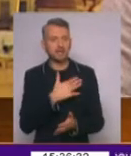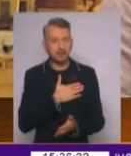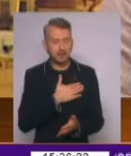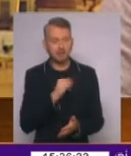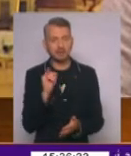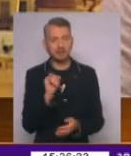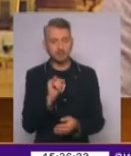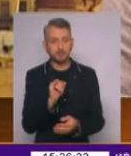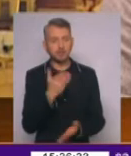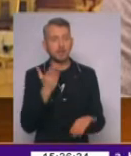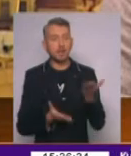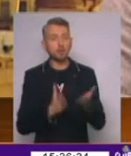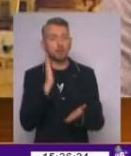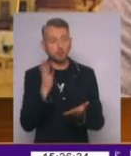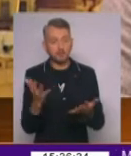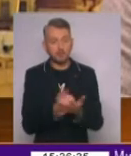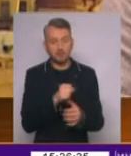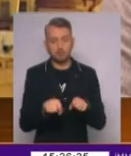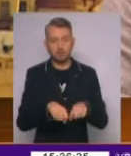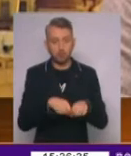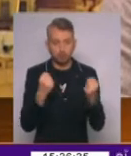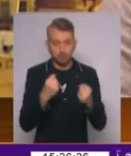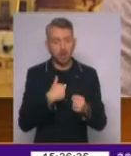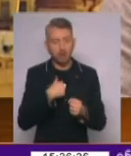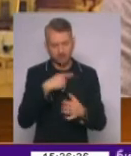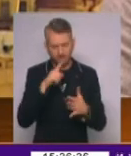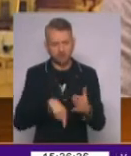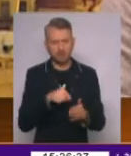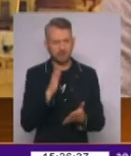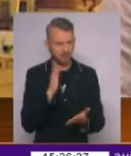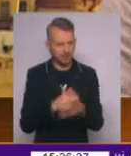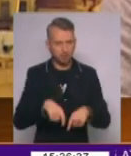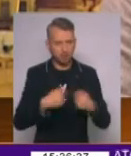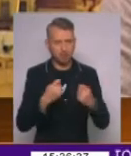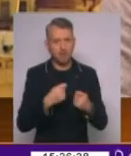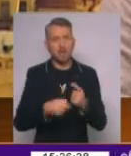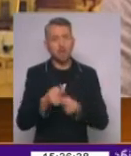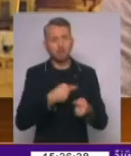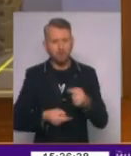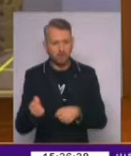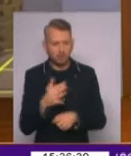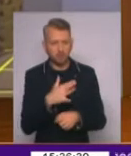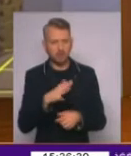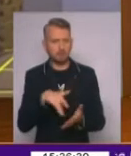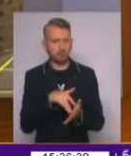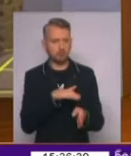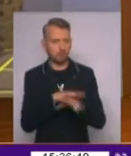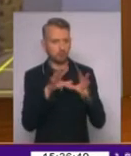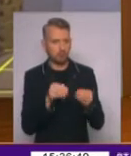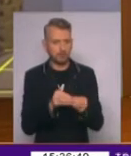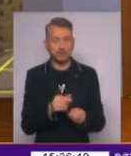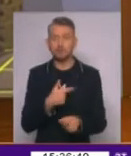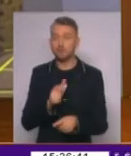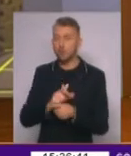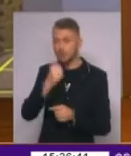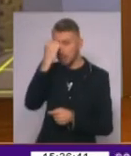і, якщо будуть знайдені порушення, а я впевнена, вони там є, повернути цей актив місту в повному обсязі. Так, дуже дякую. Ну,